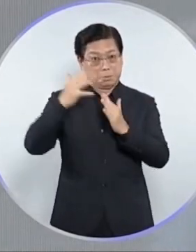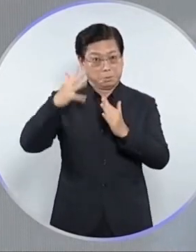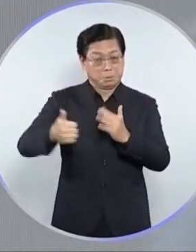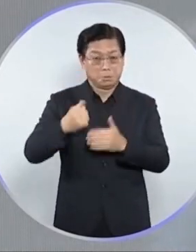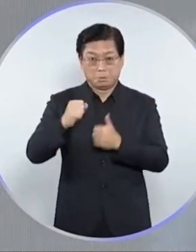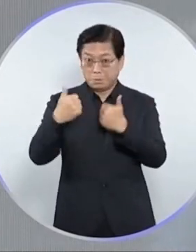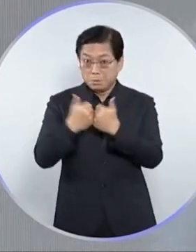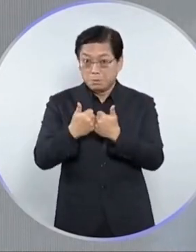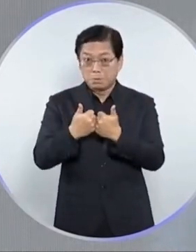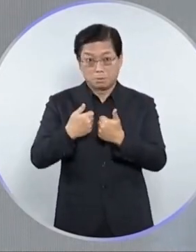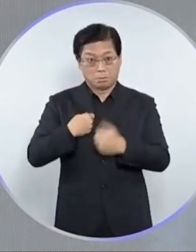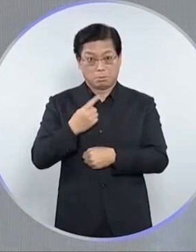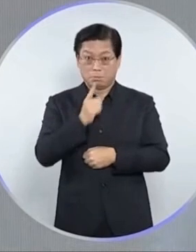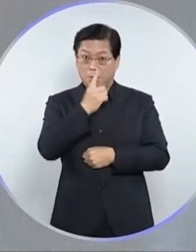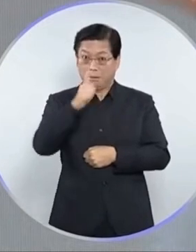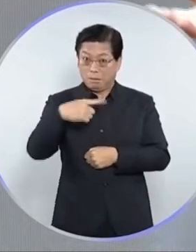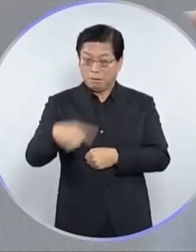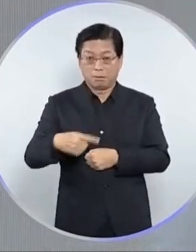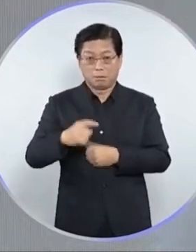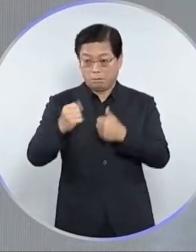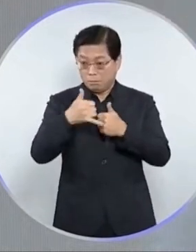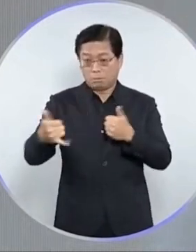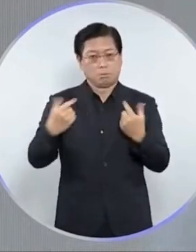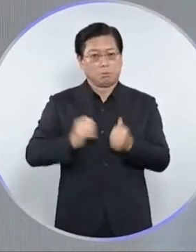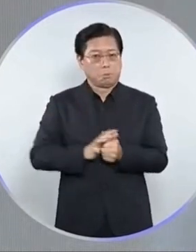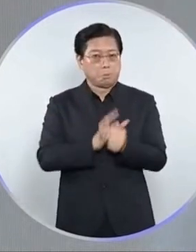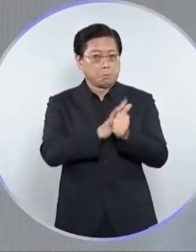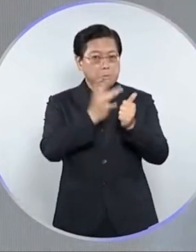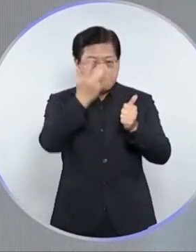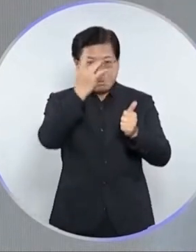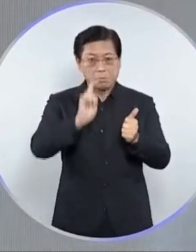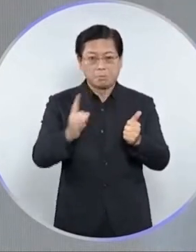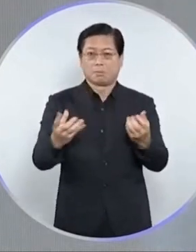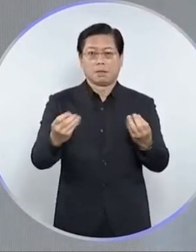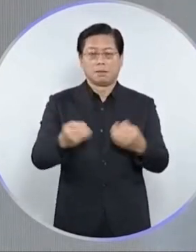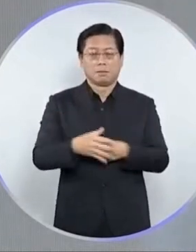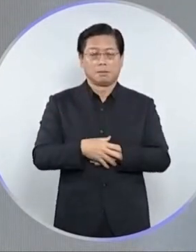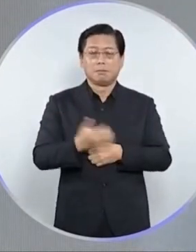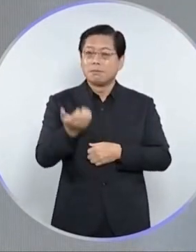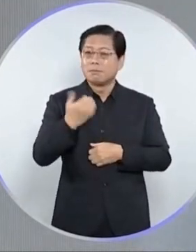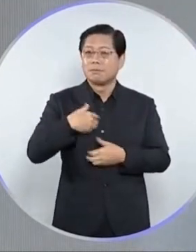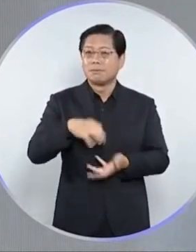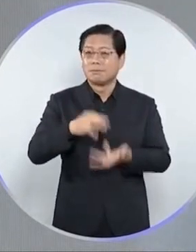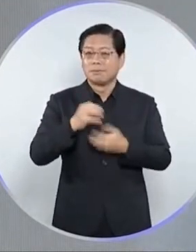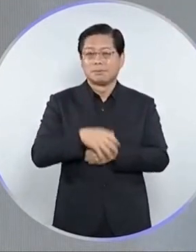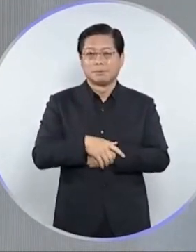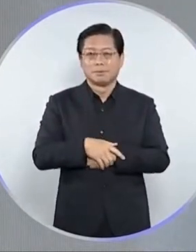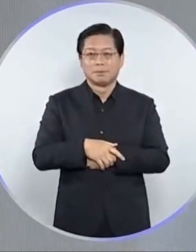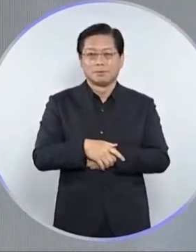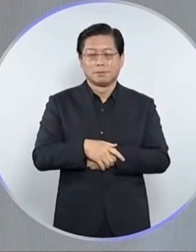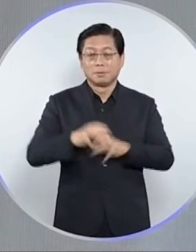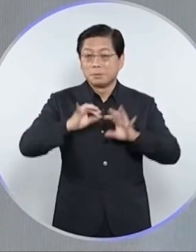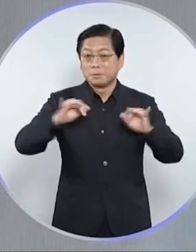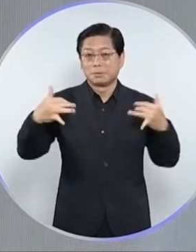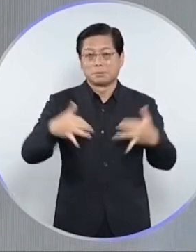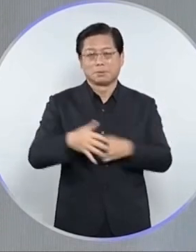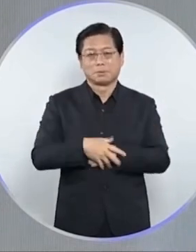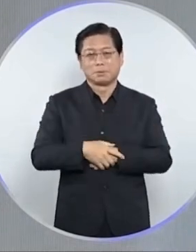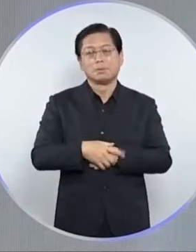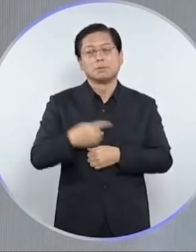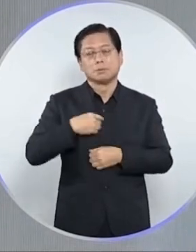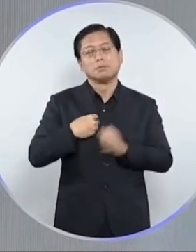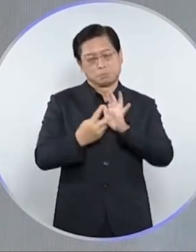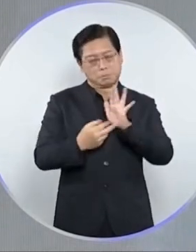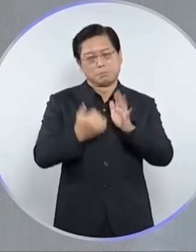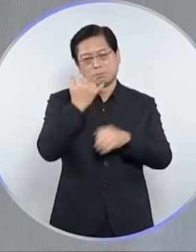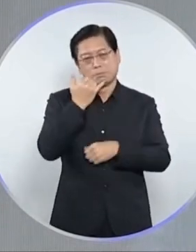议会没有才一席耶，我推展市政遇到什么困难？所以刚才在说那个。土地的事情，我也愿意说